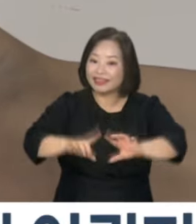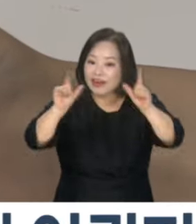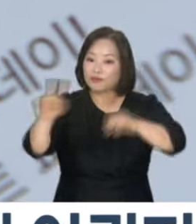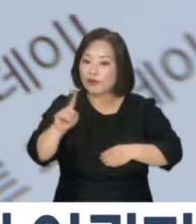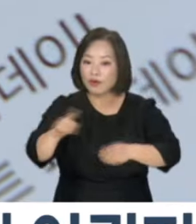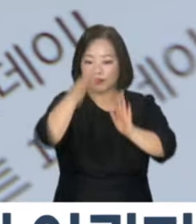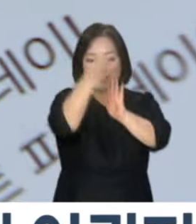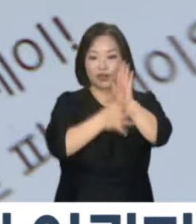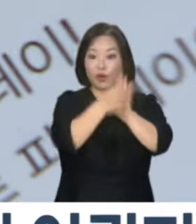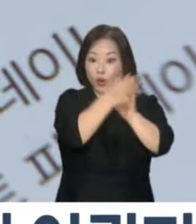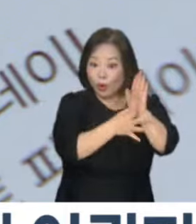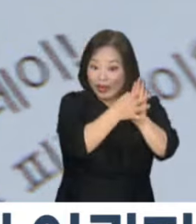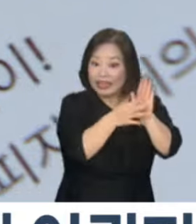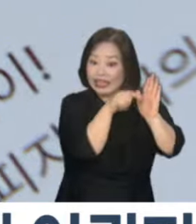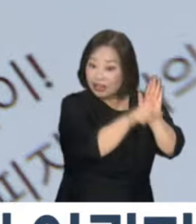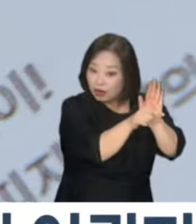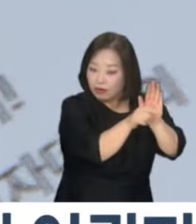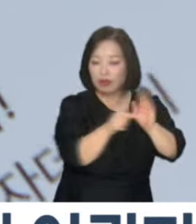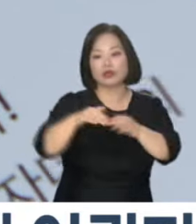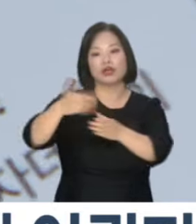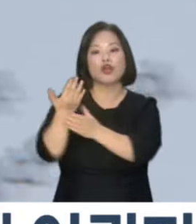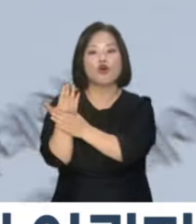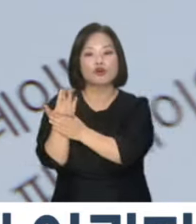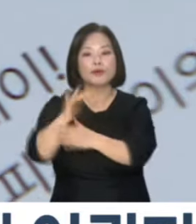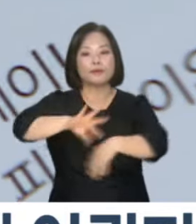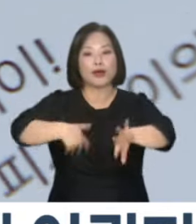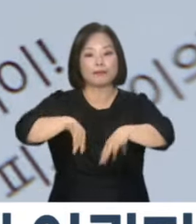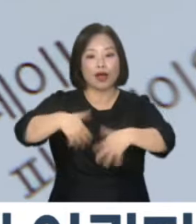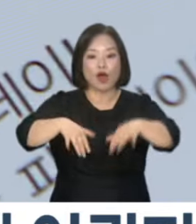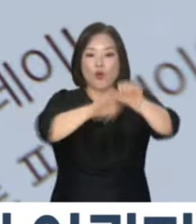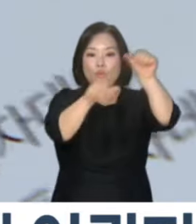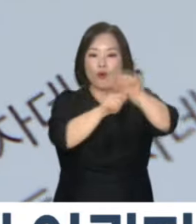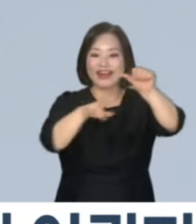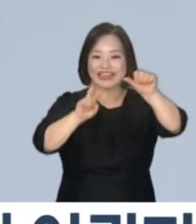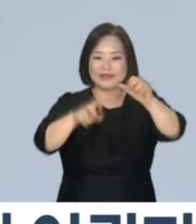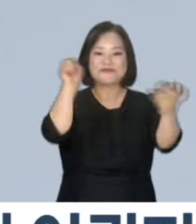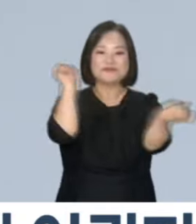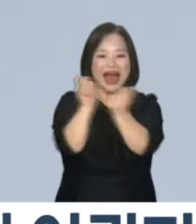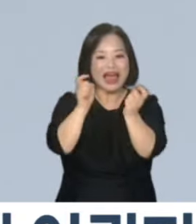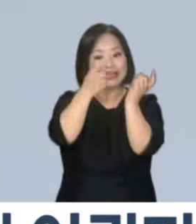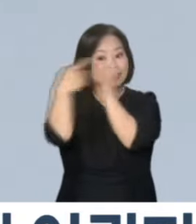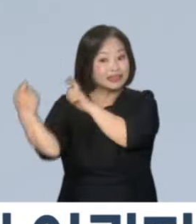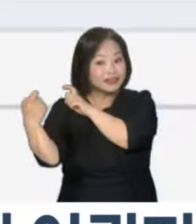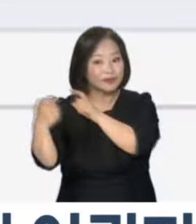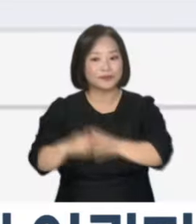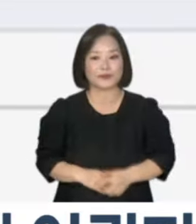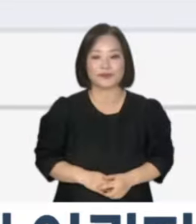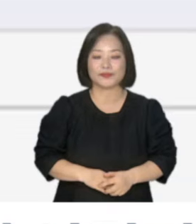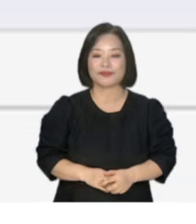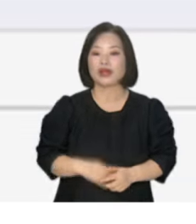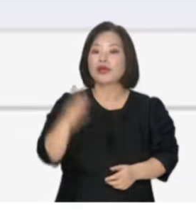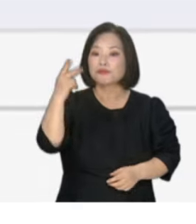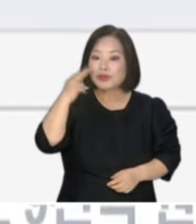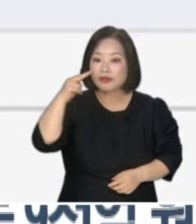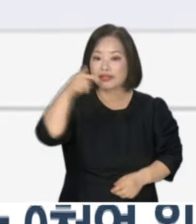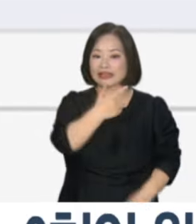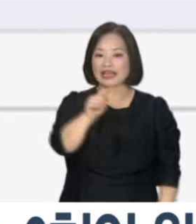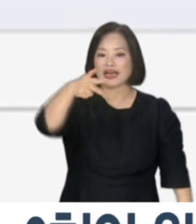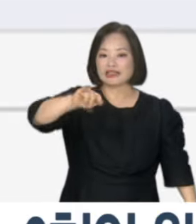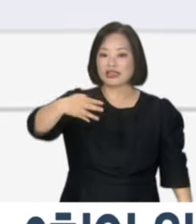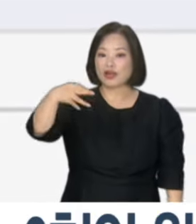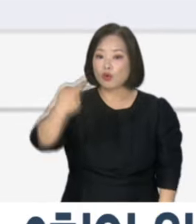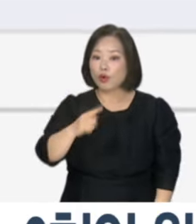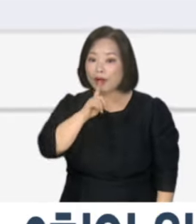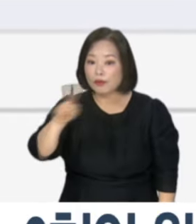사상 처음 현물거래 수단으로 사용된 2010년 5월 22일을 기념하는 날입니다. 미국인 라즐로는